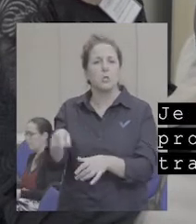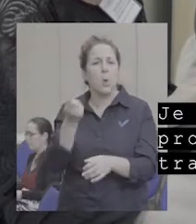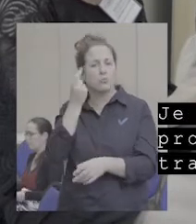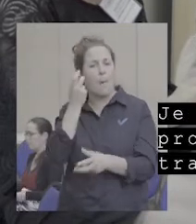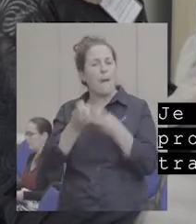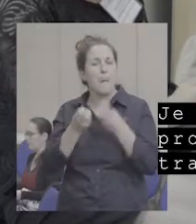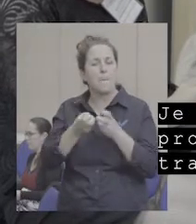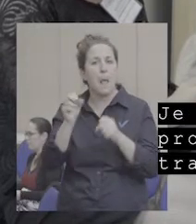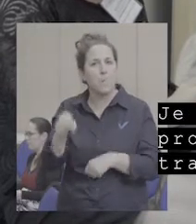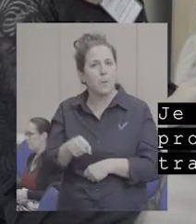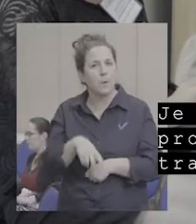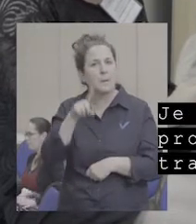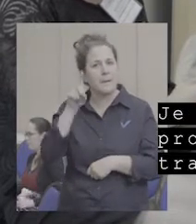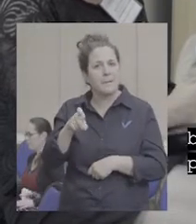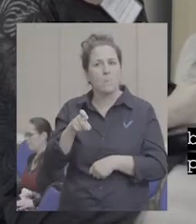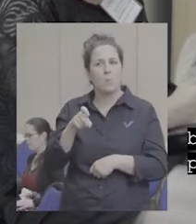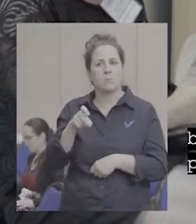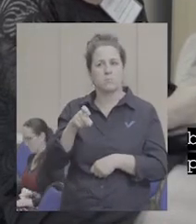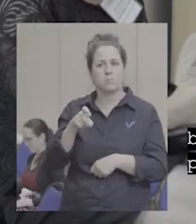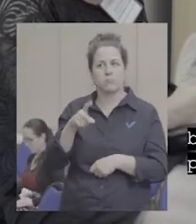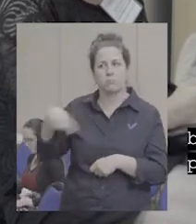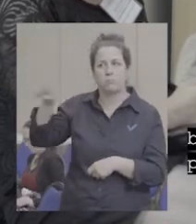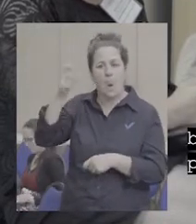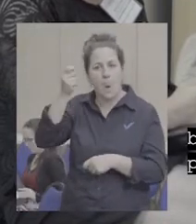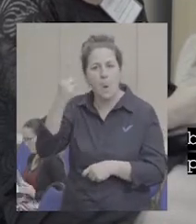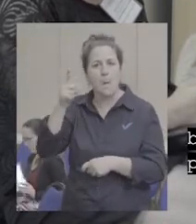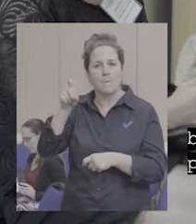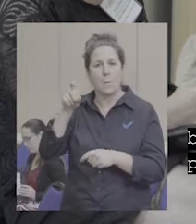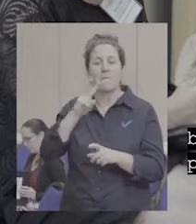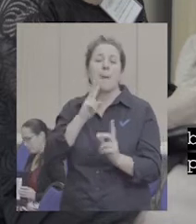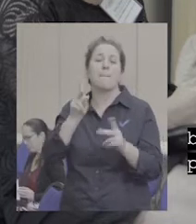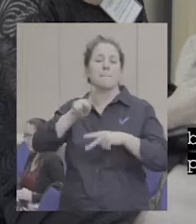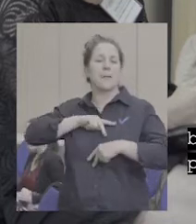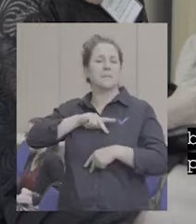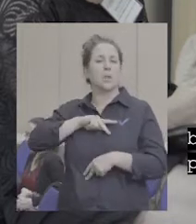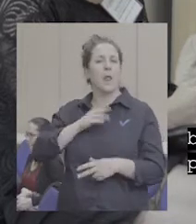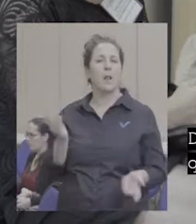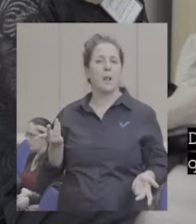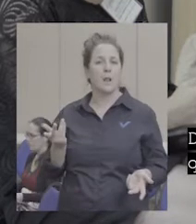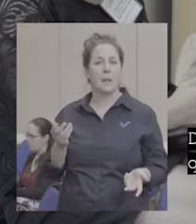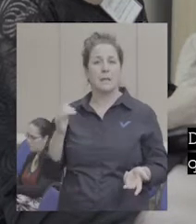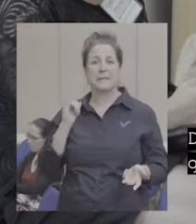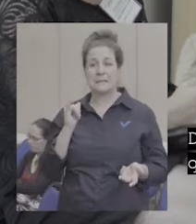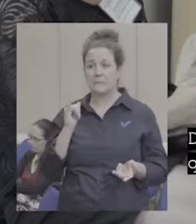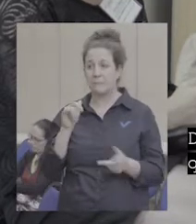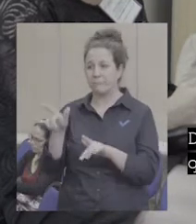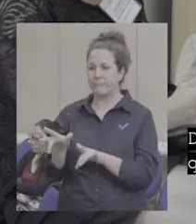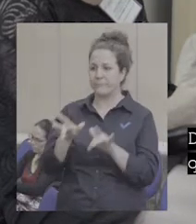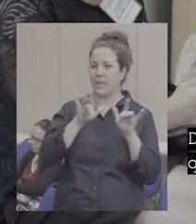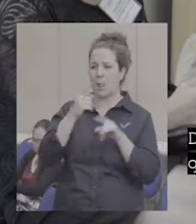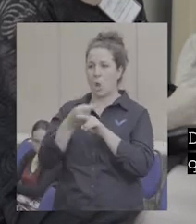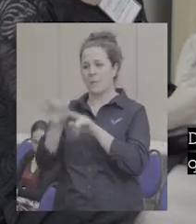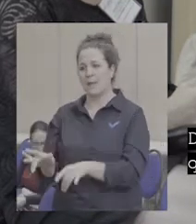que c'est un problème. Puis ça doit être bien traité, bien vu. Puis ça reste toujours personnel. Hein. Du moment qu'une personne va quitter un